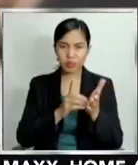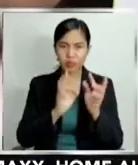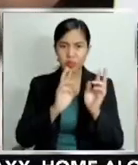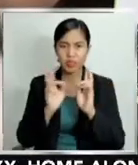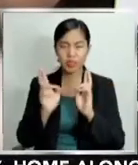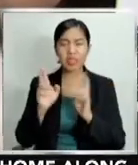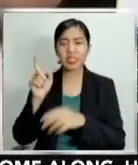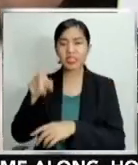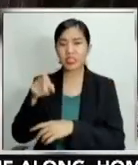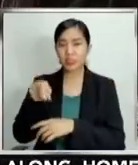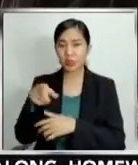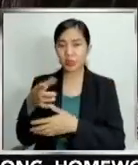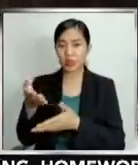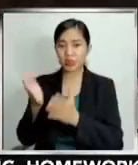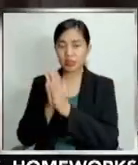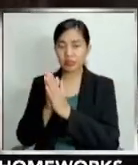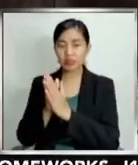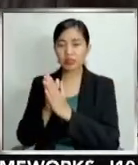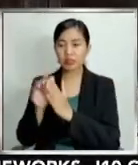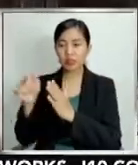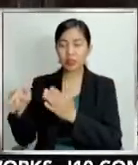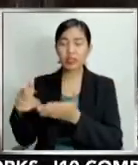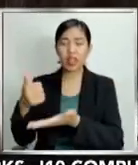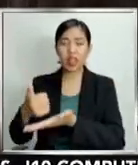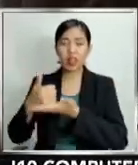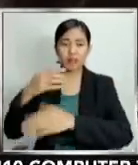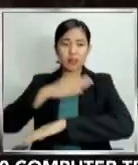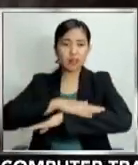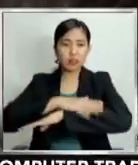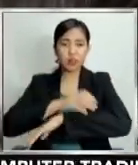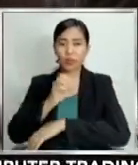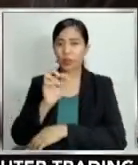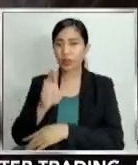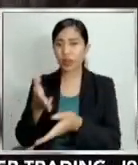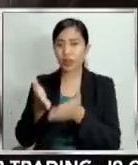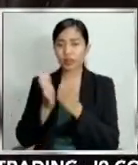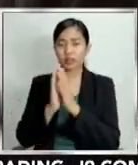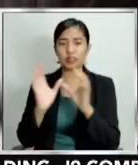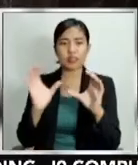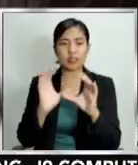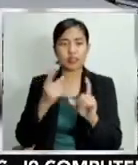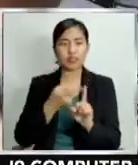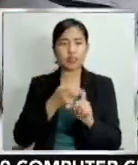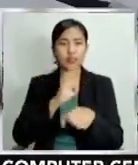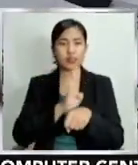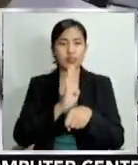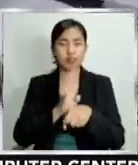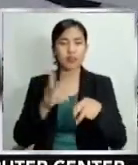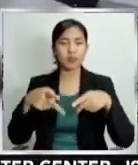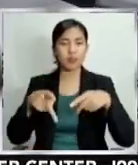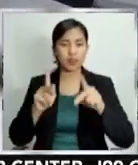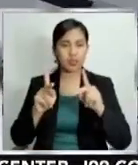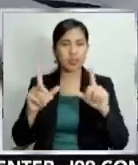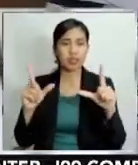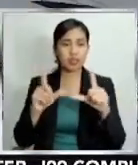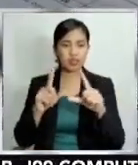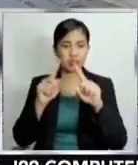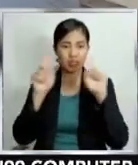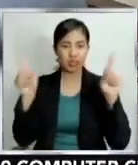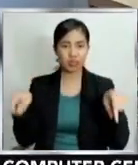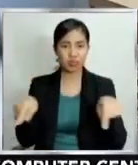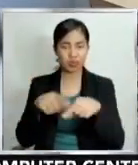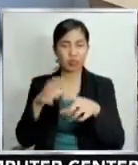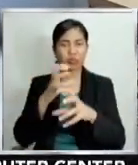sa grievance at help desk o kaya'y humingi ng certification mula sa Business Permit and Licensing Office para makuha ang cash